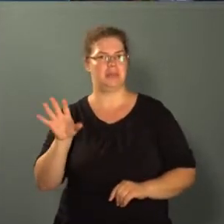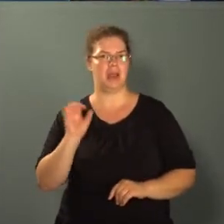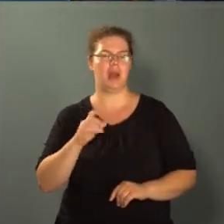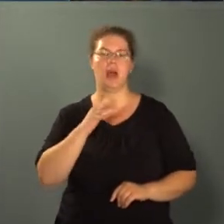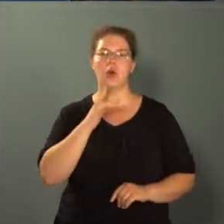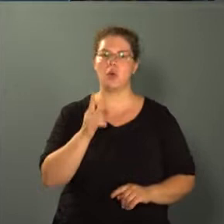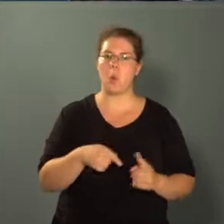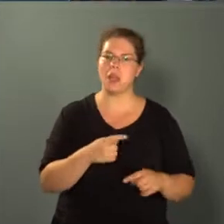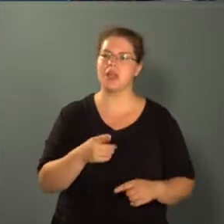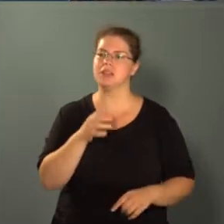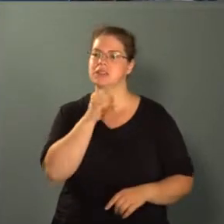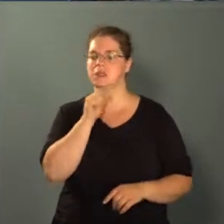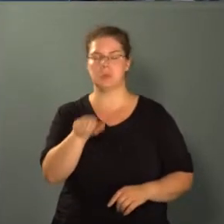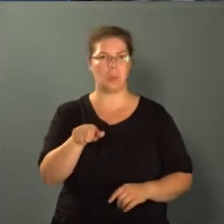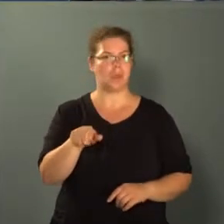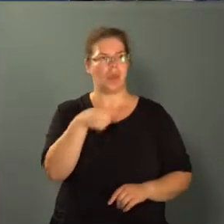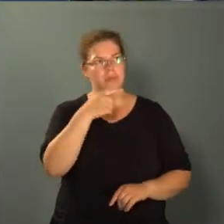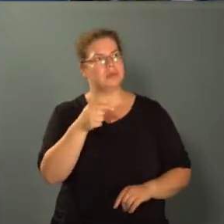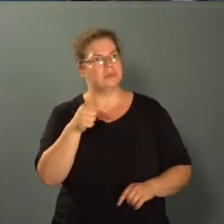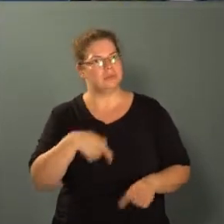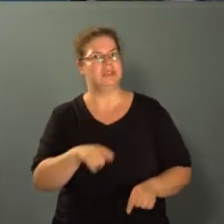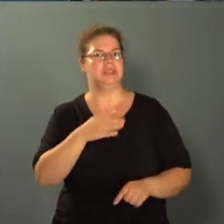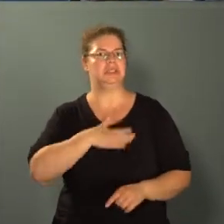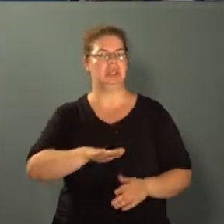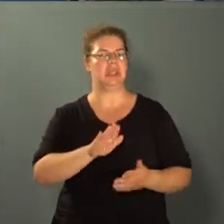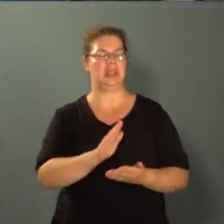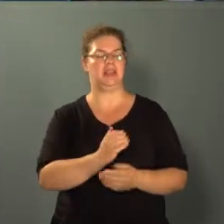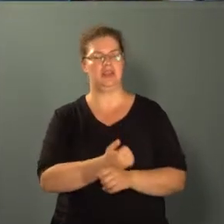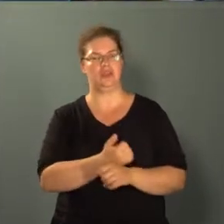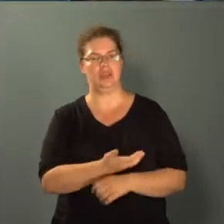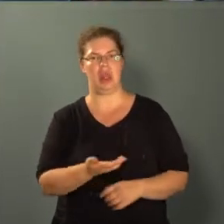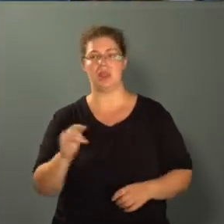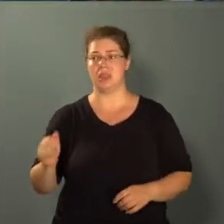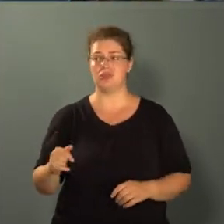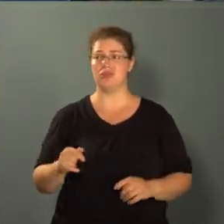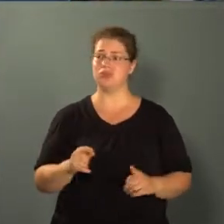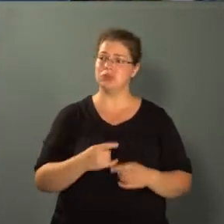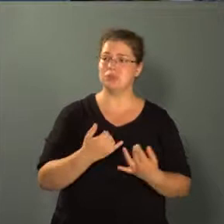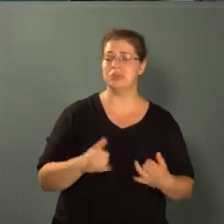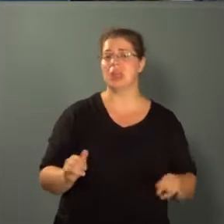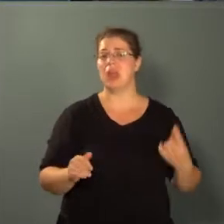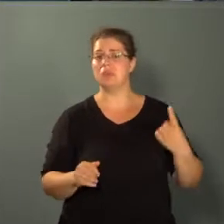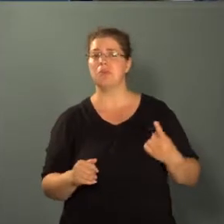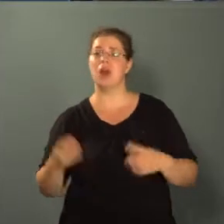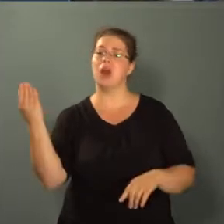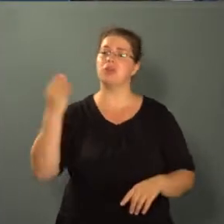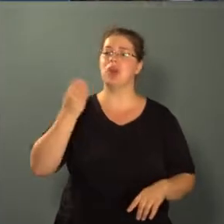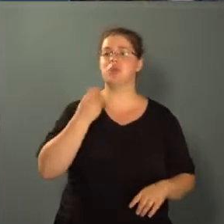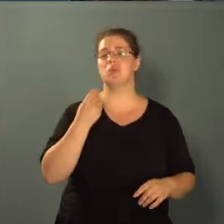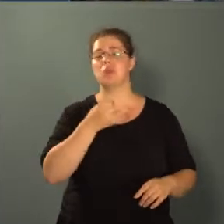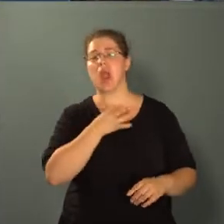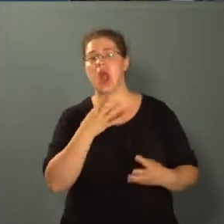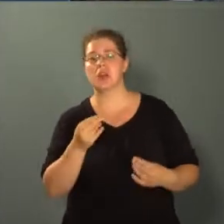a Rollingot, akkor azt mondtuk, hogy mi is ilyet szeretnénk csinálni. És akkor így akkor mindenki maga tanult